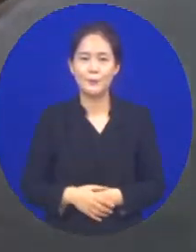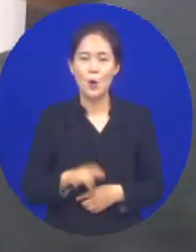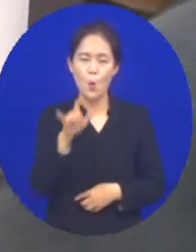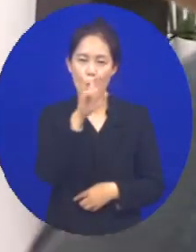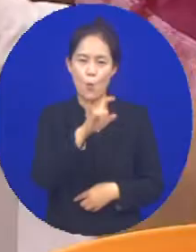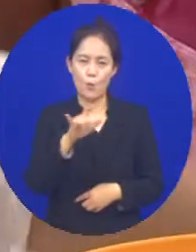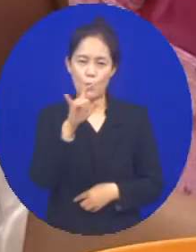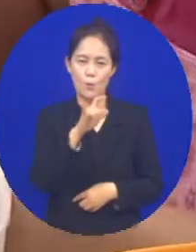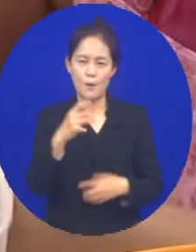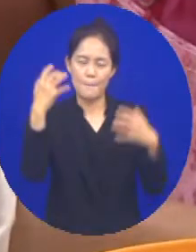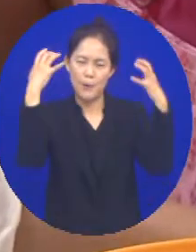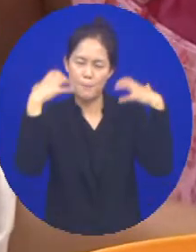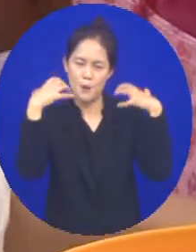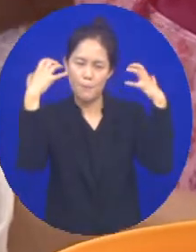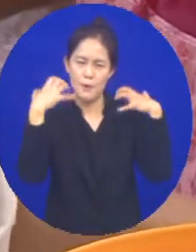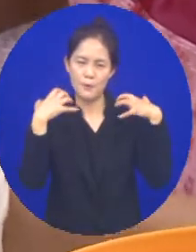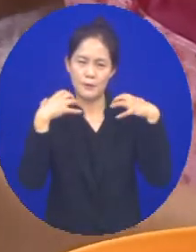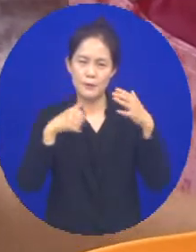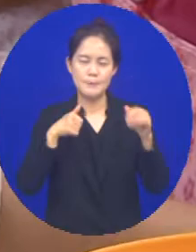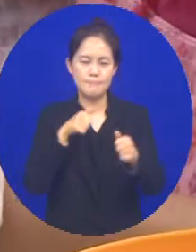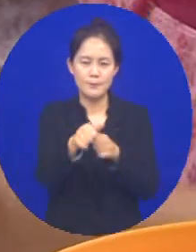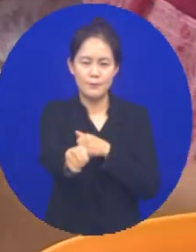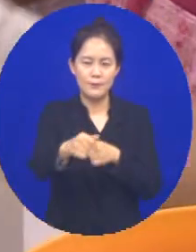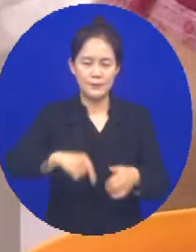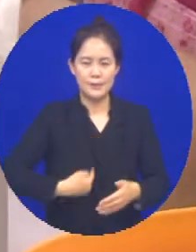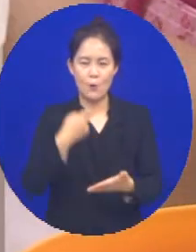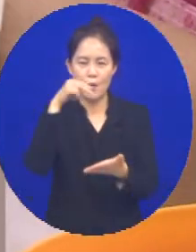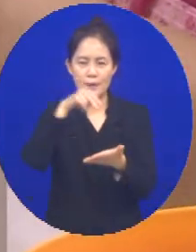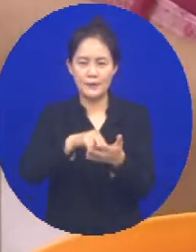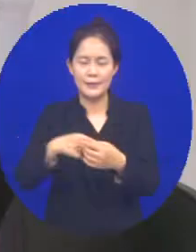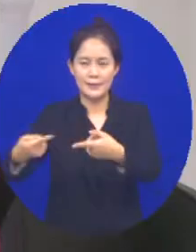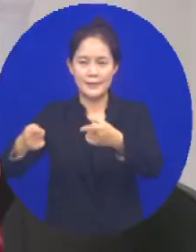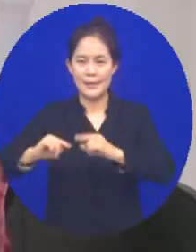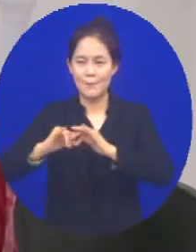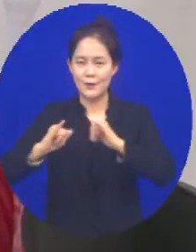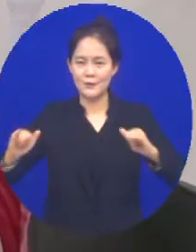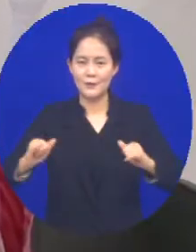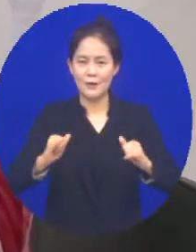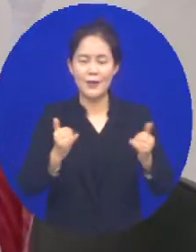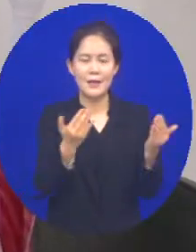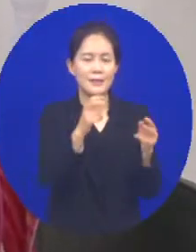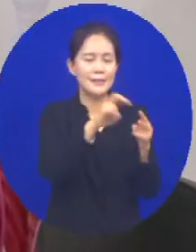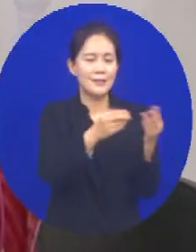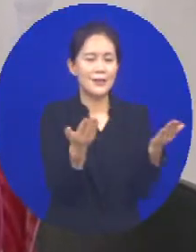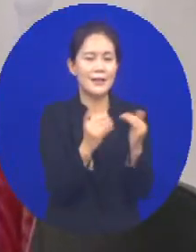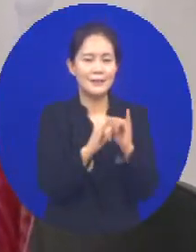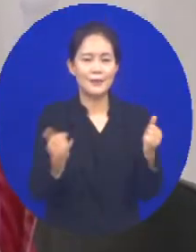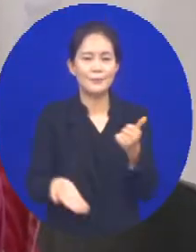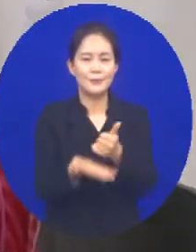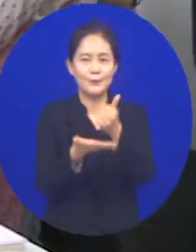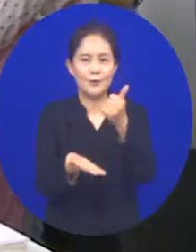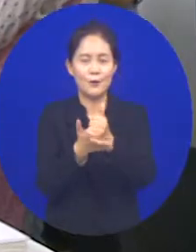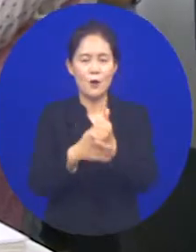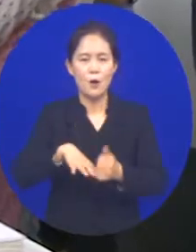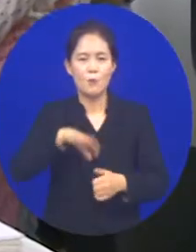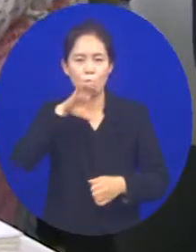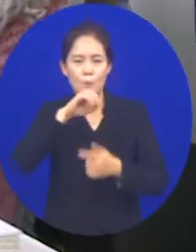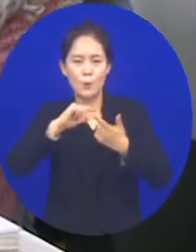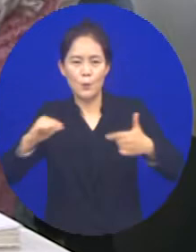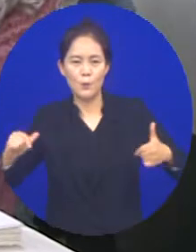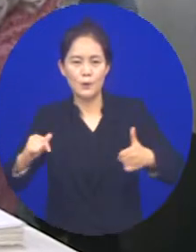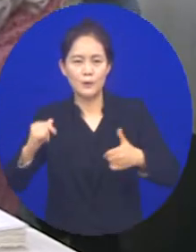이번 방문은 코로나 1 9화 폭염을 이기고 자활 근로 에 땀 흘리고 있는 참여자들과 센터 종사자들을 응원하고